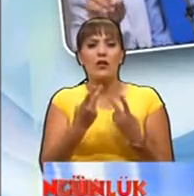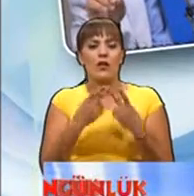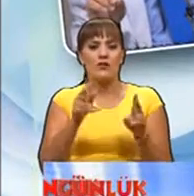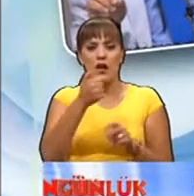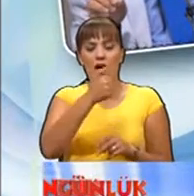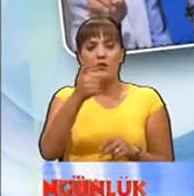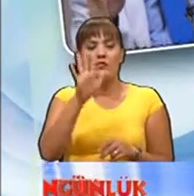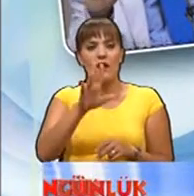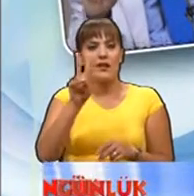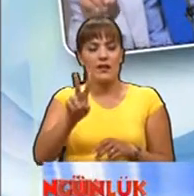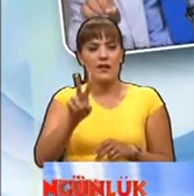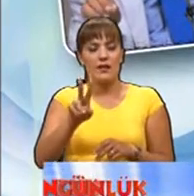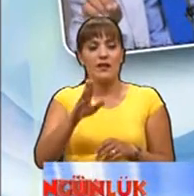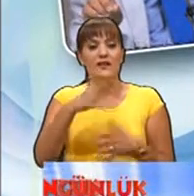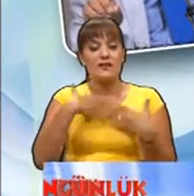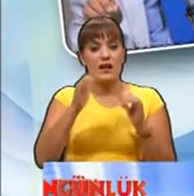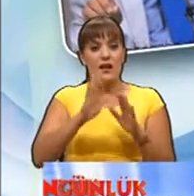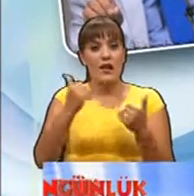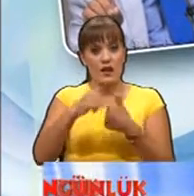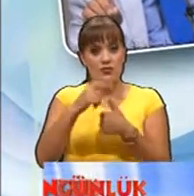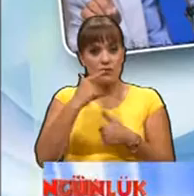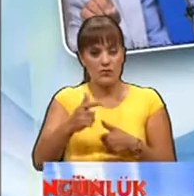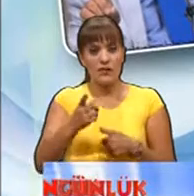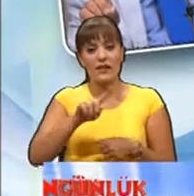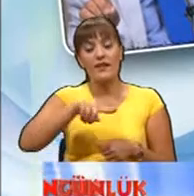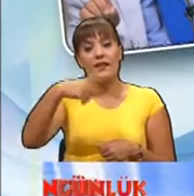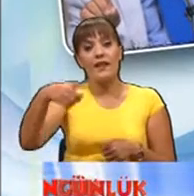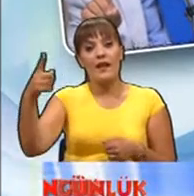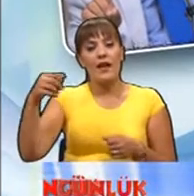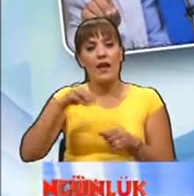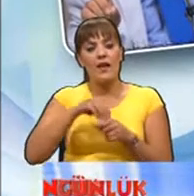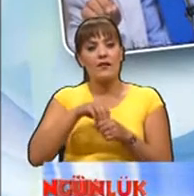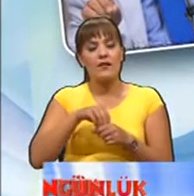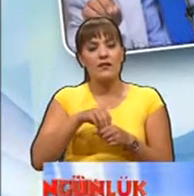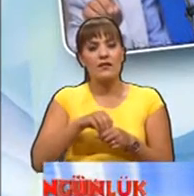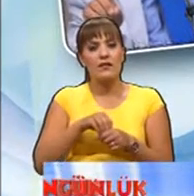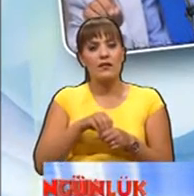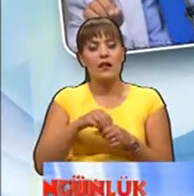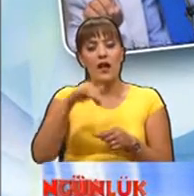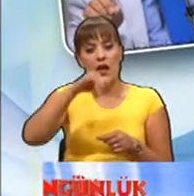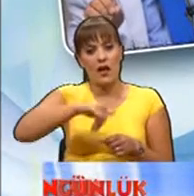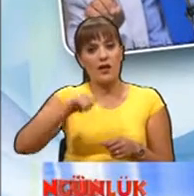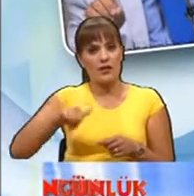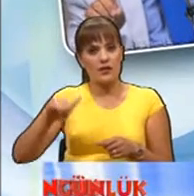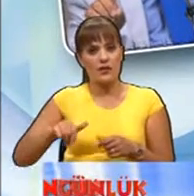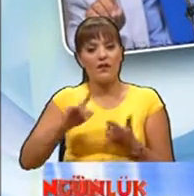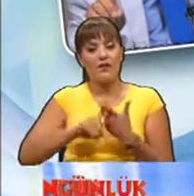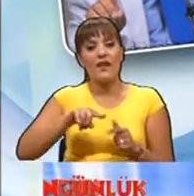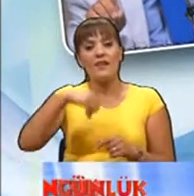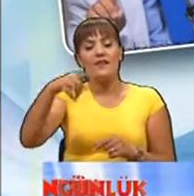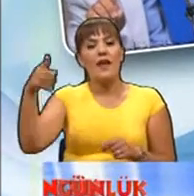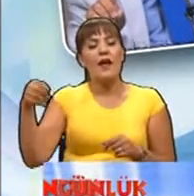açık. 652. Sağ kalan eş diyor. Diğer terekedeki hakları ve